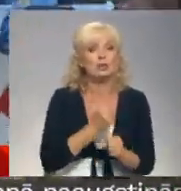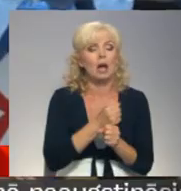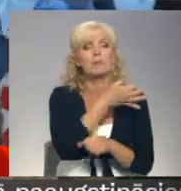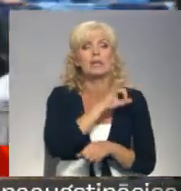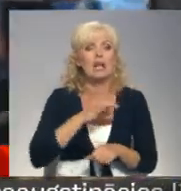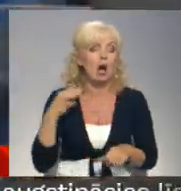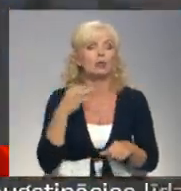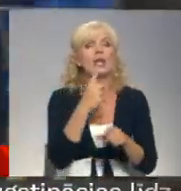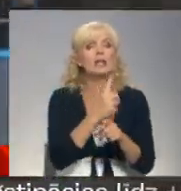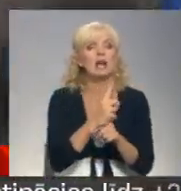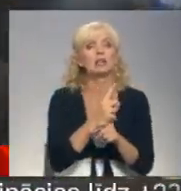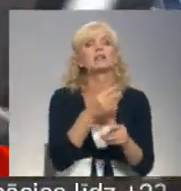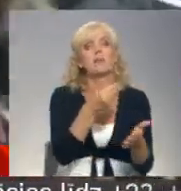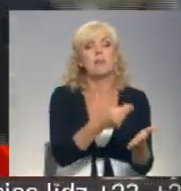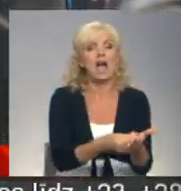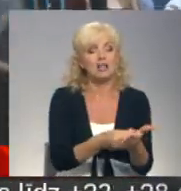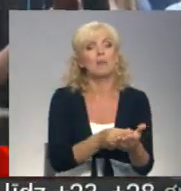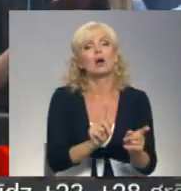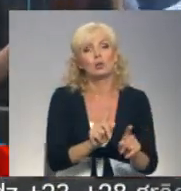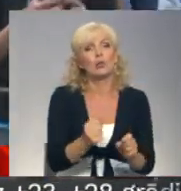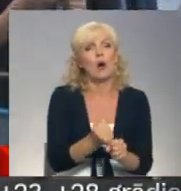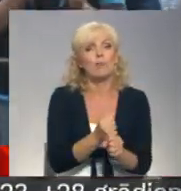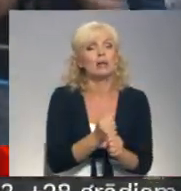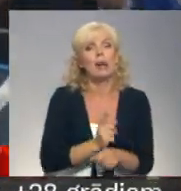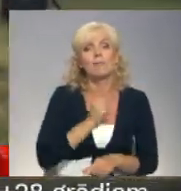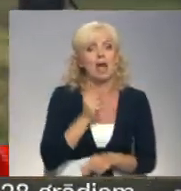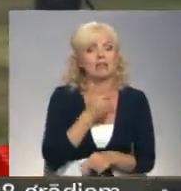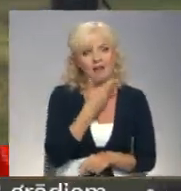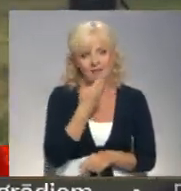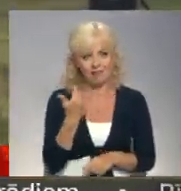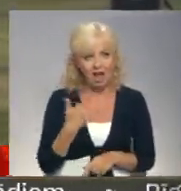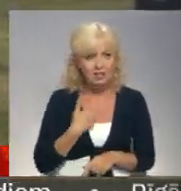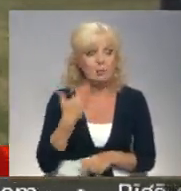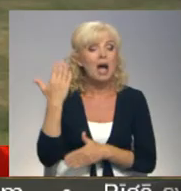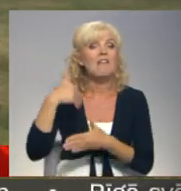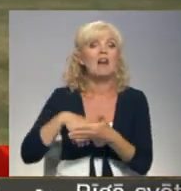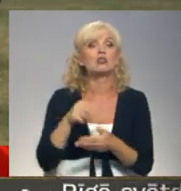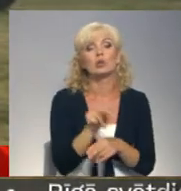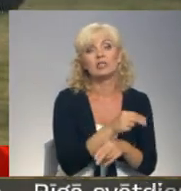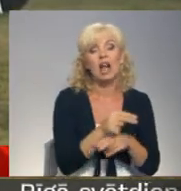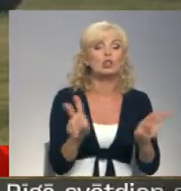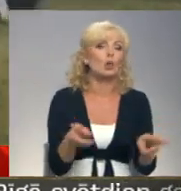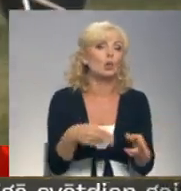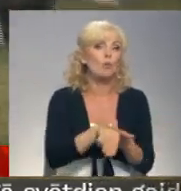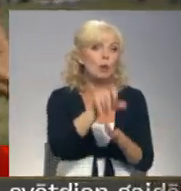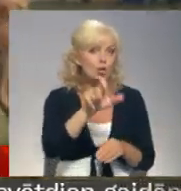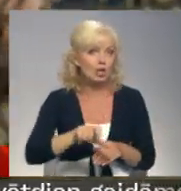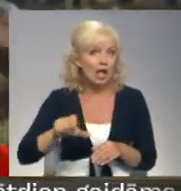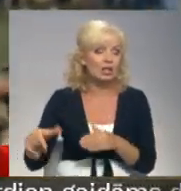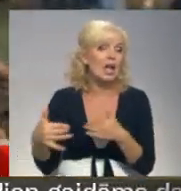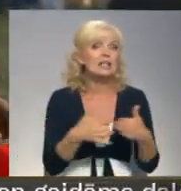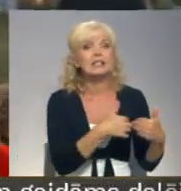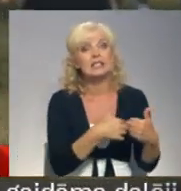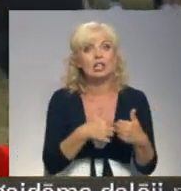praktiski pierkam par to, ka tomēr tik lieli meistari mēs nāsam. Vēstures rekonstrukciju klubu dalībnieki atzīst, ka cīņas